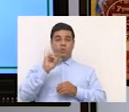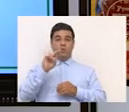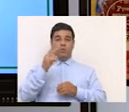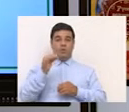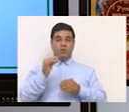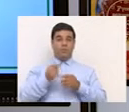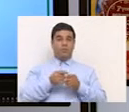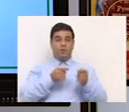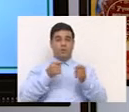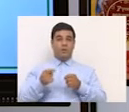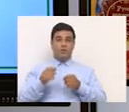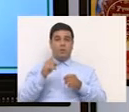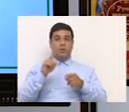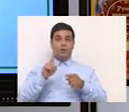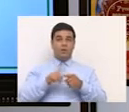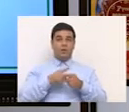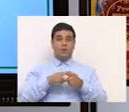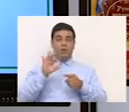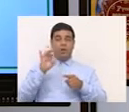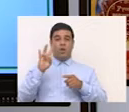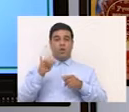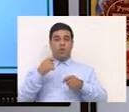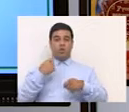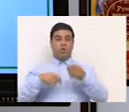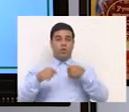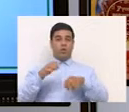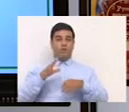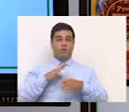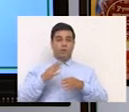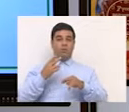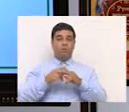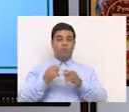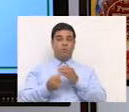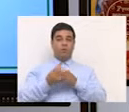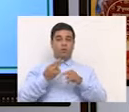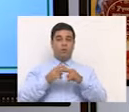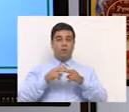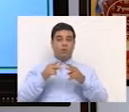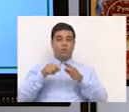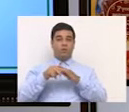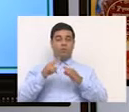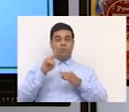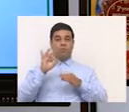привозили или они торговали. Появилось подлежащее. Это второе